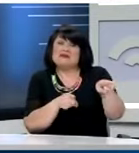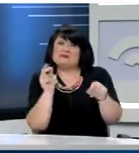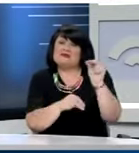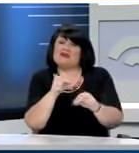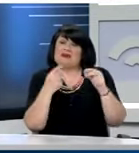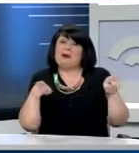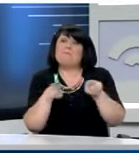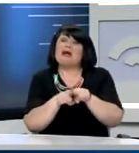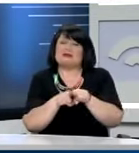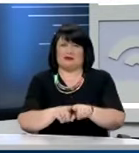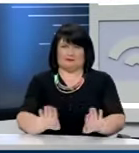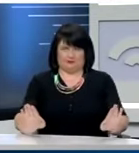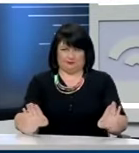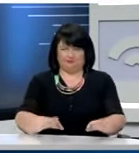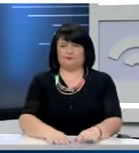εσείς.